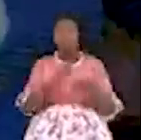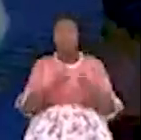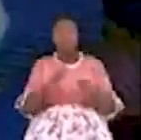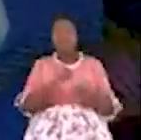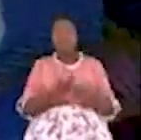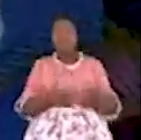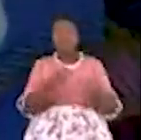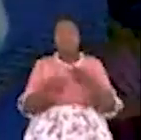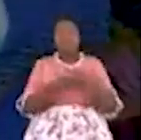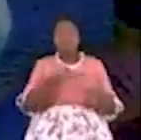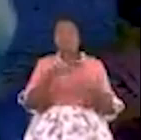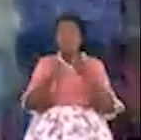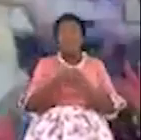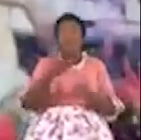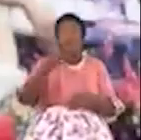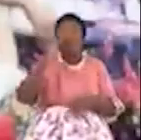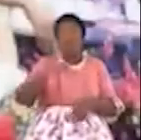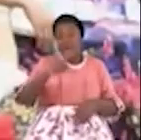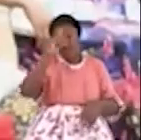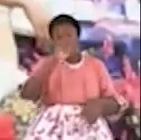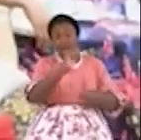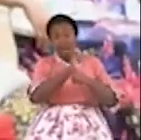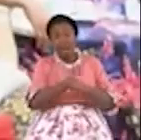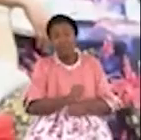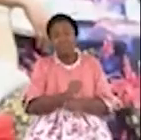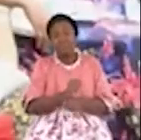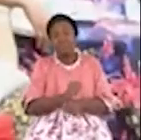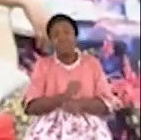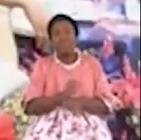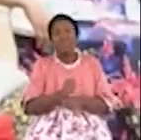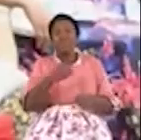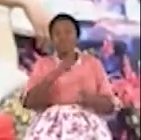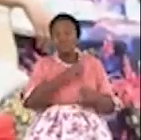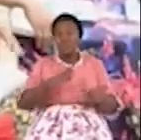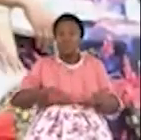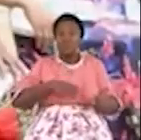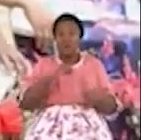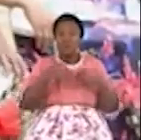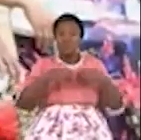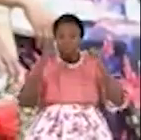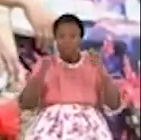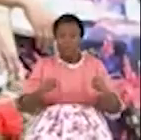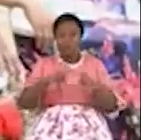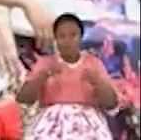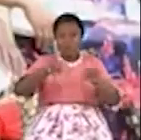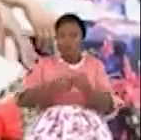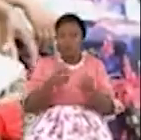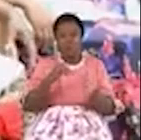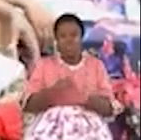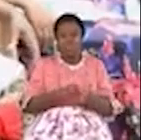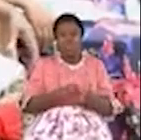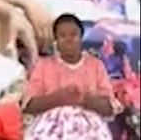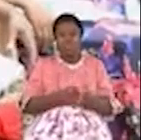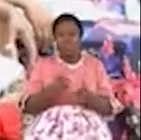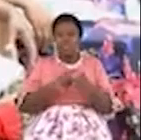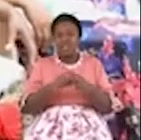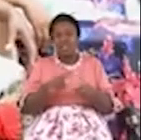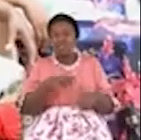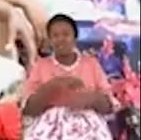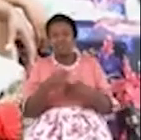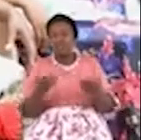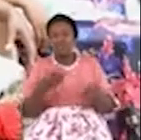ebe ọbụla o si na-abịa, o si n'ọkụ ala mmụọ na-abịa, o si n'aka ndị kpọrọ gị asị na-abịa,